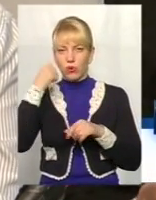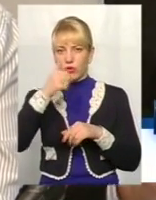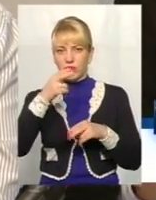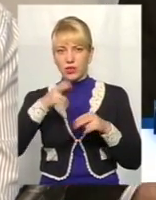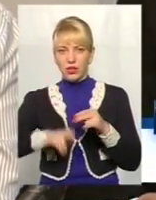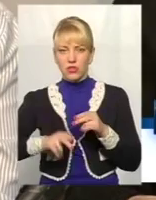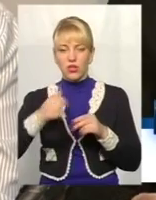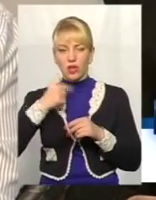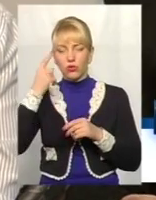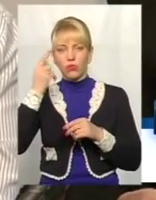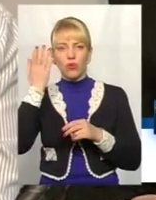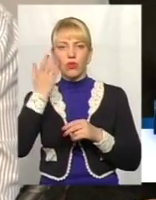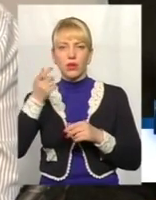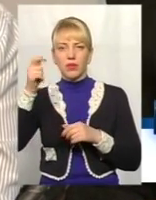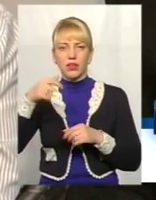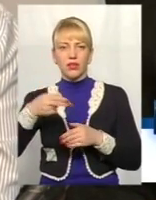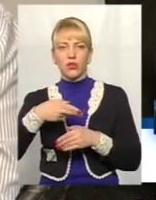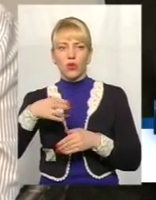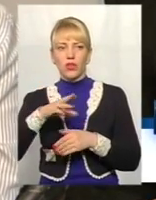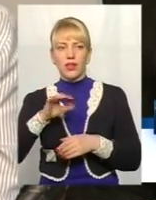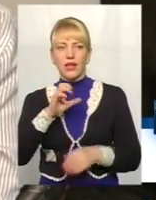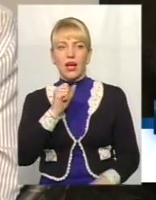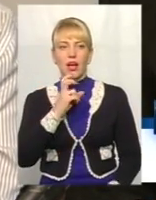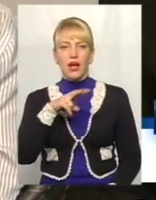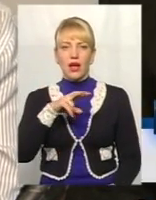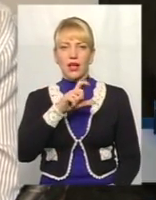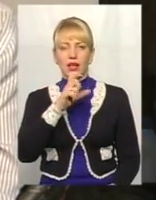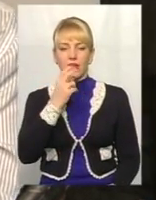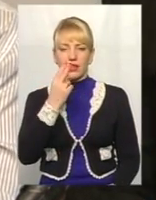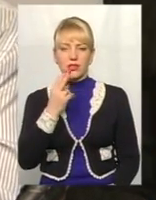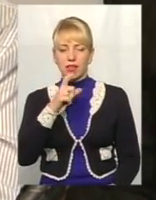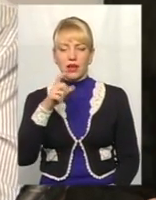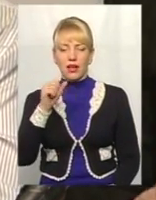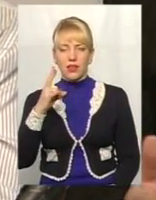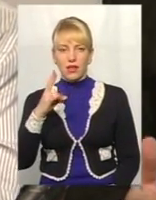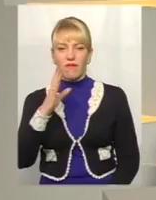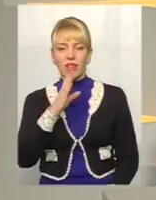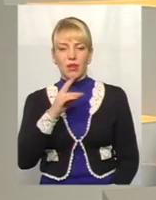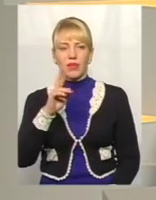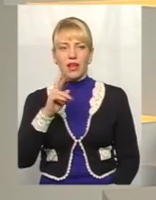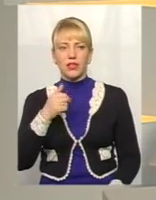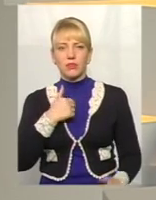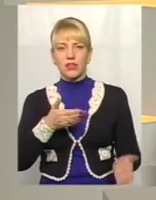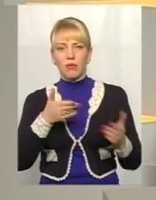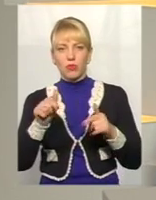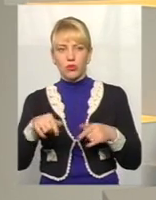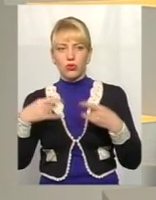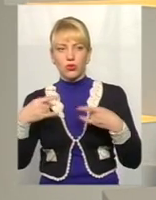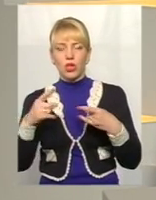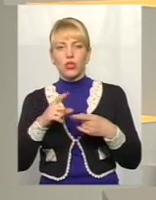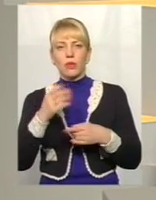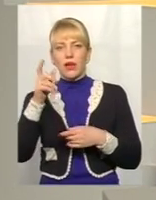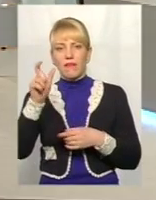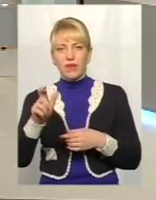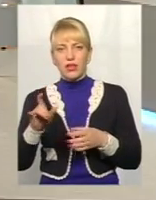коли приїде до нас Алскан Вадим Якович, ми, напевно, запросимо його в цю студію, щоб він